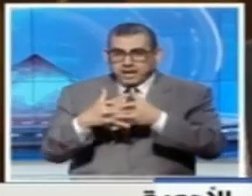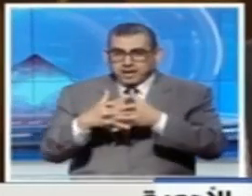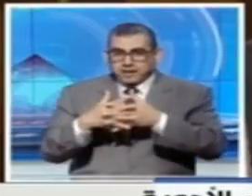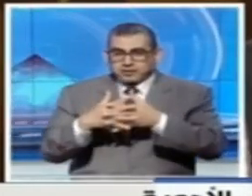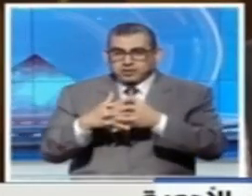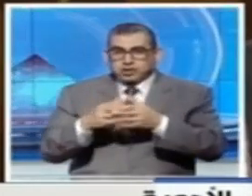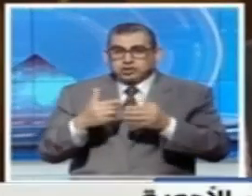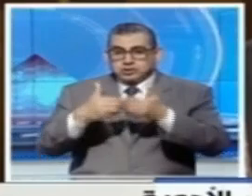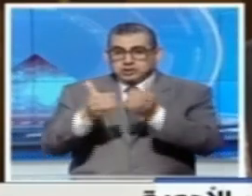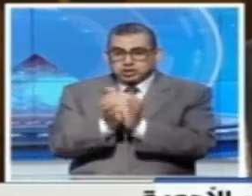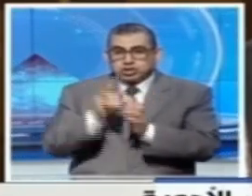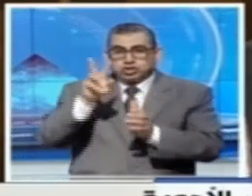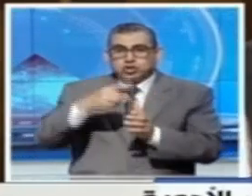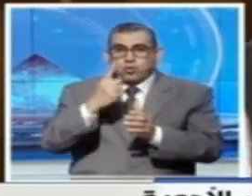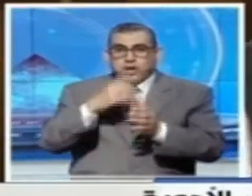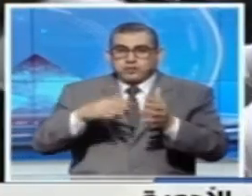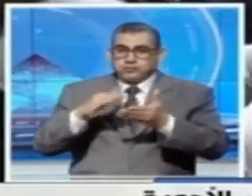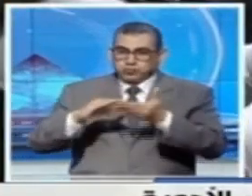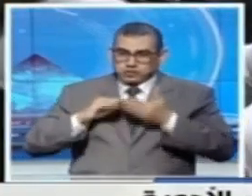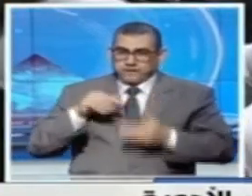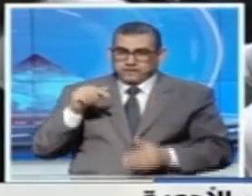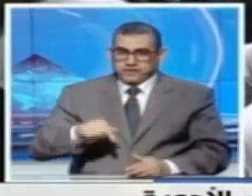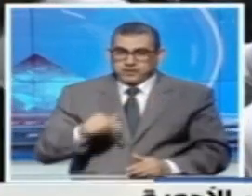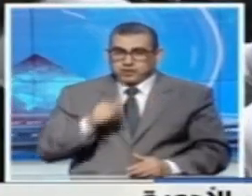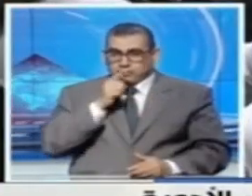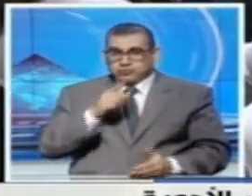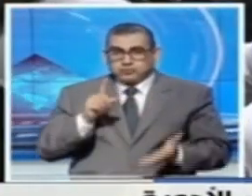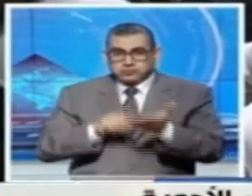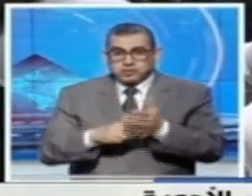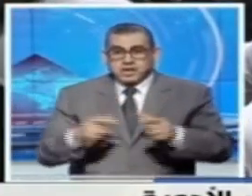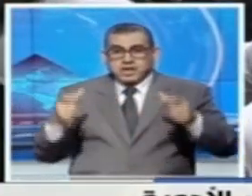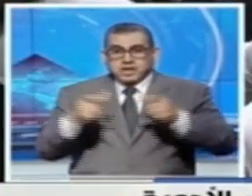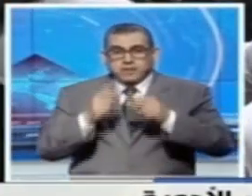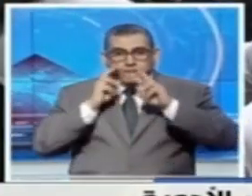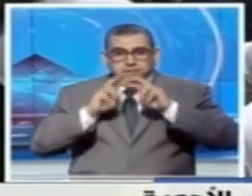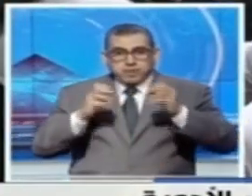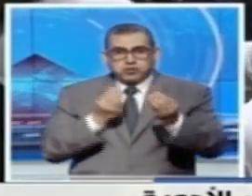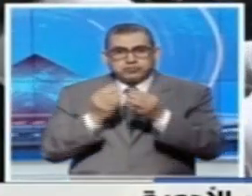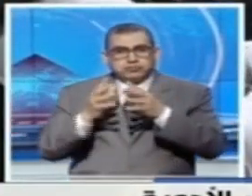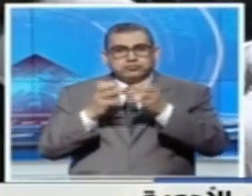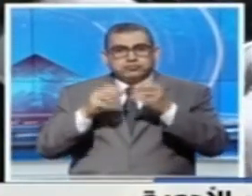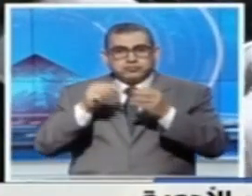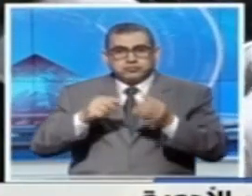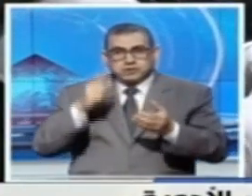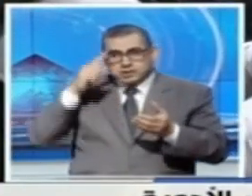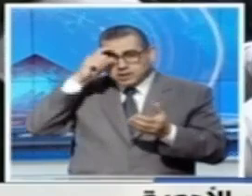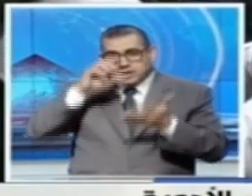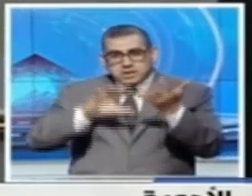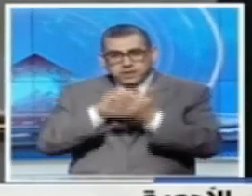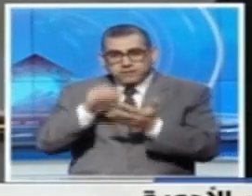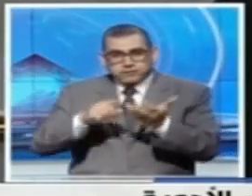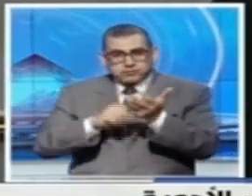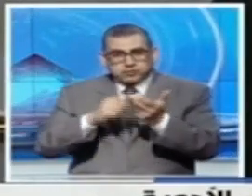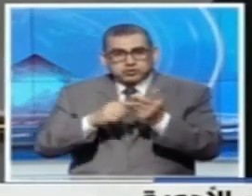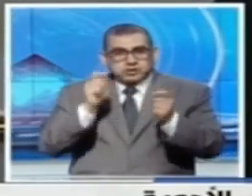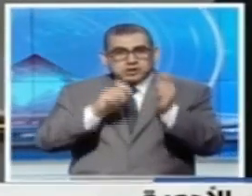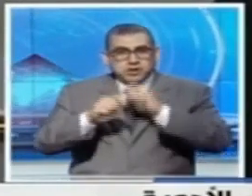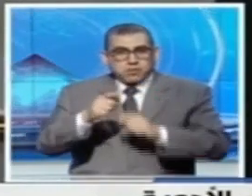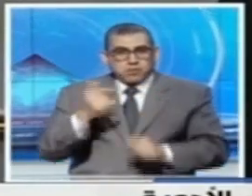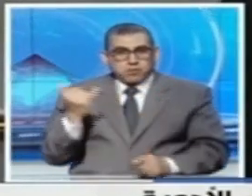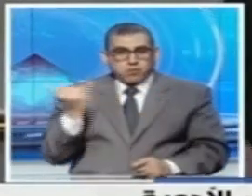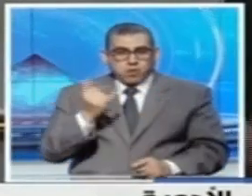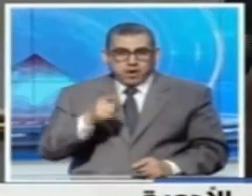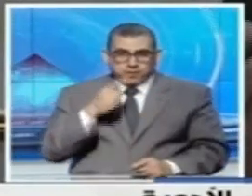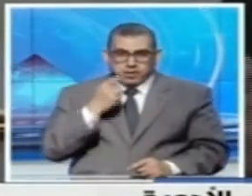الموحد بتساعدنا كويس. كما تم خلال الاجتماع بحث ومناقشة المعوقات التي تواجه تلك الصناعات الاستراتيجية